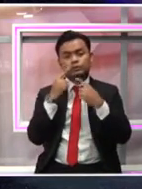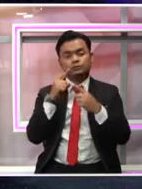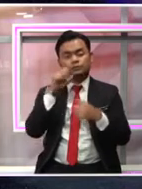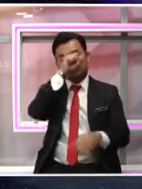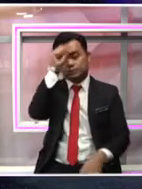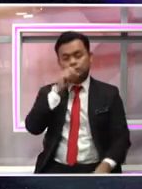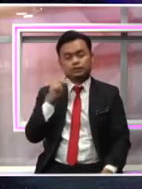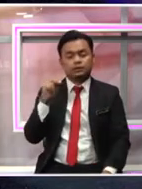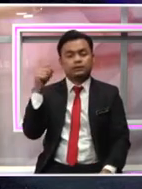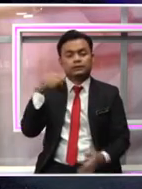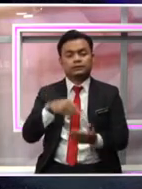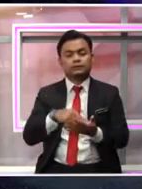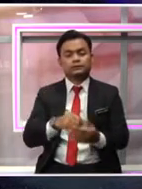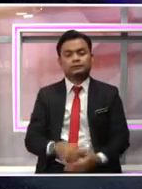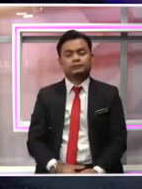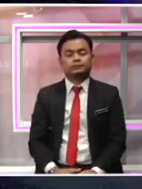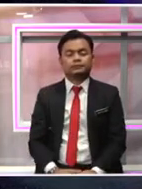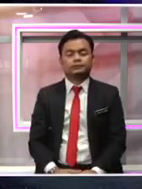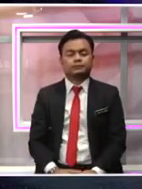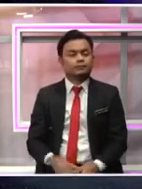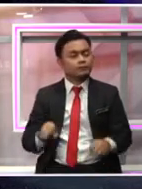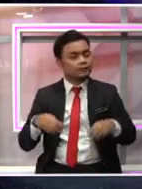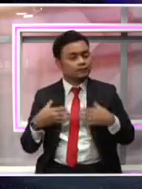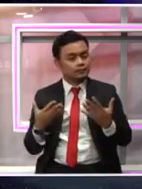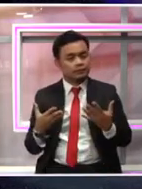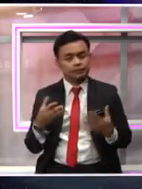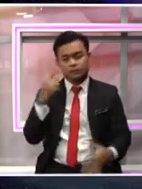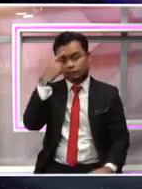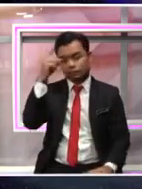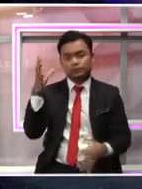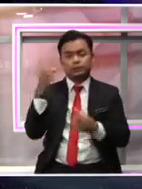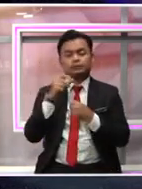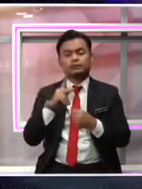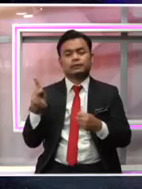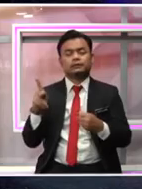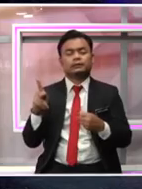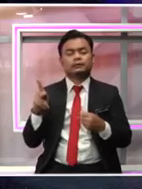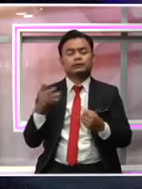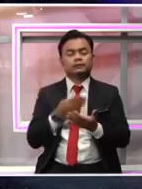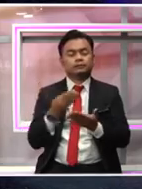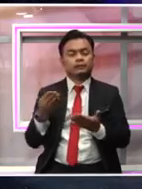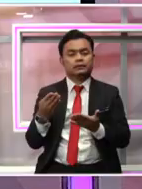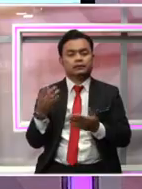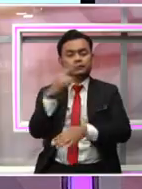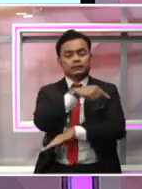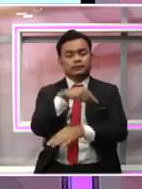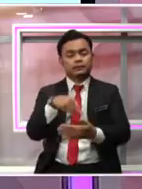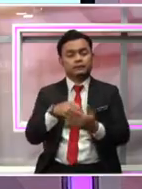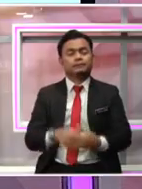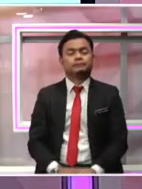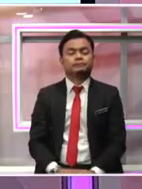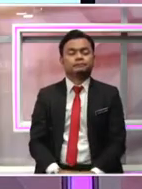Bagaimana murid-murid di rumah nak mendapatkan bahan pelajaran kita hari ini dia baik murid-murid di rumah boleh